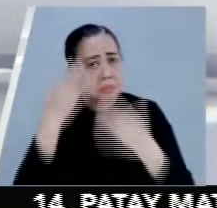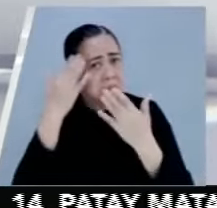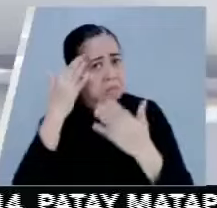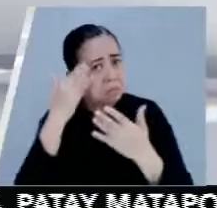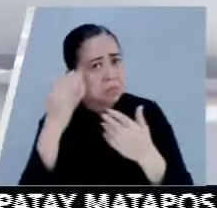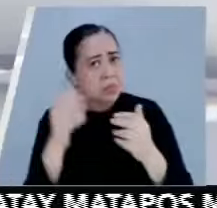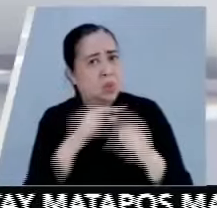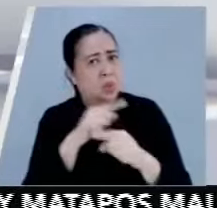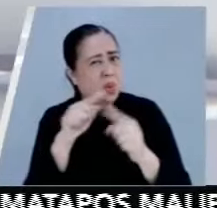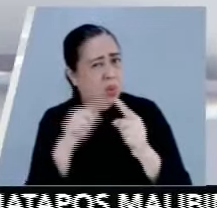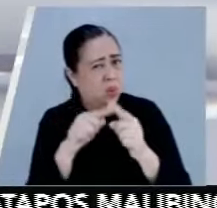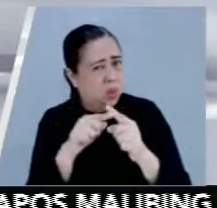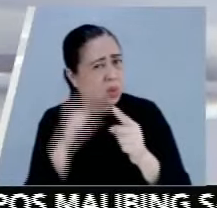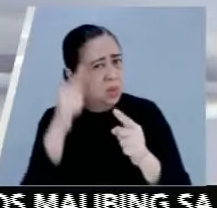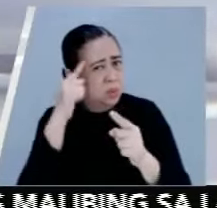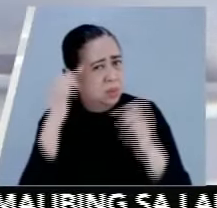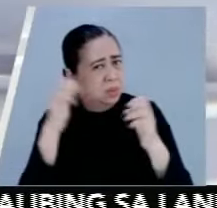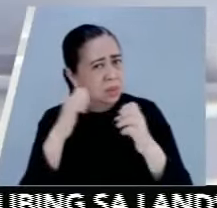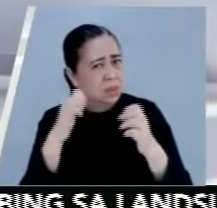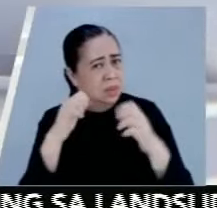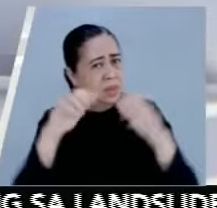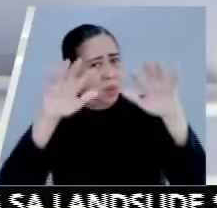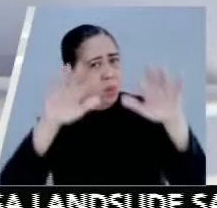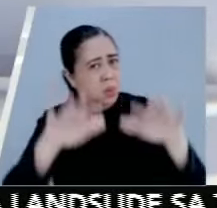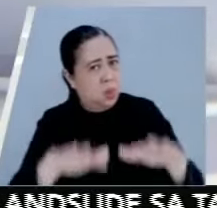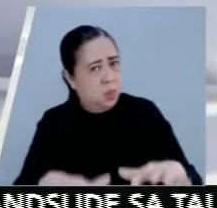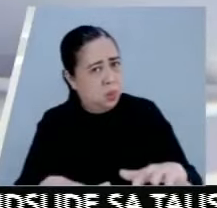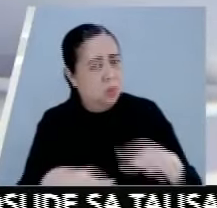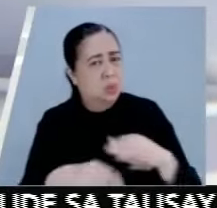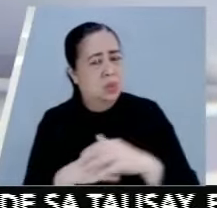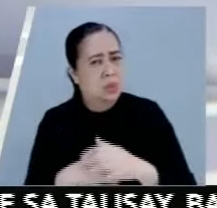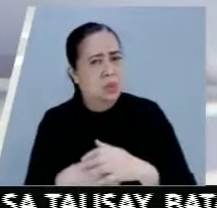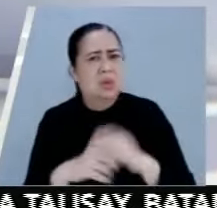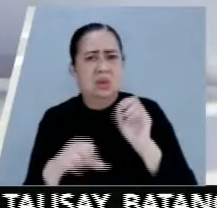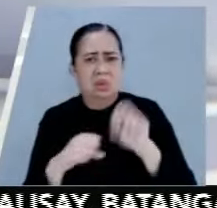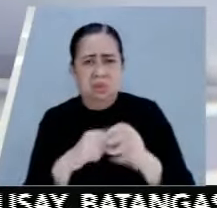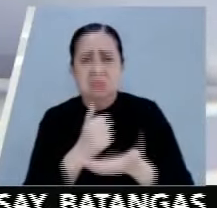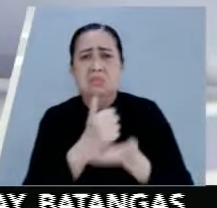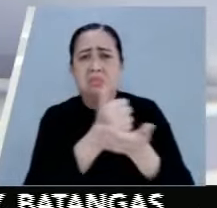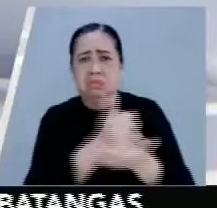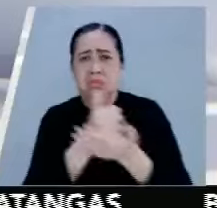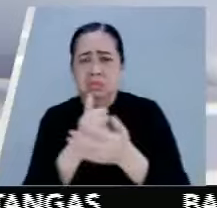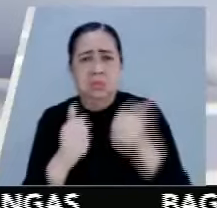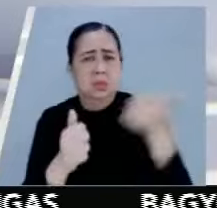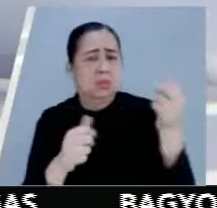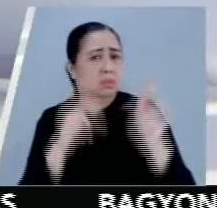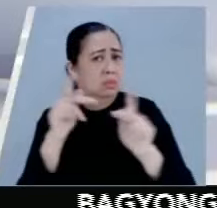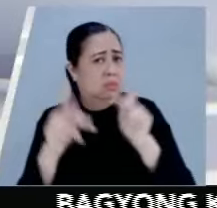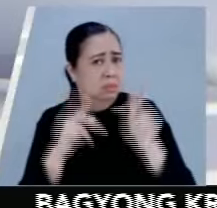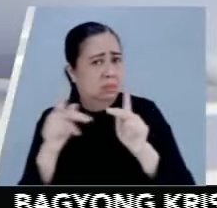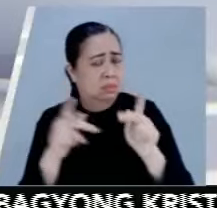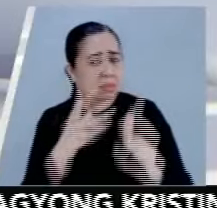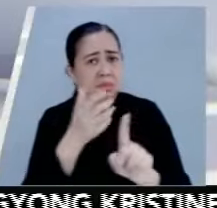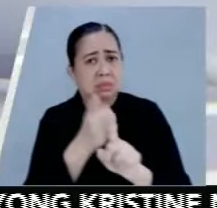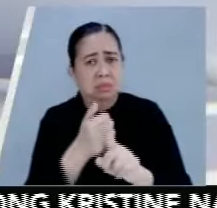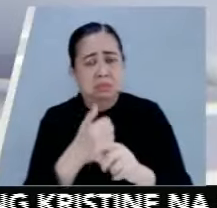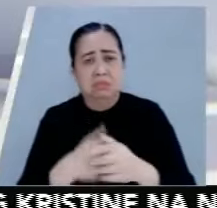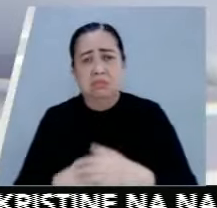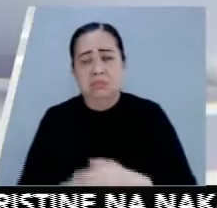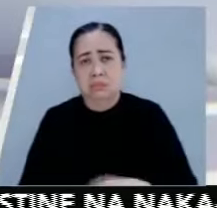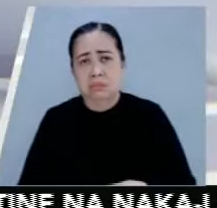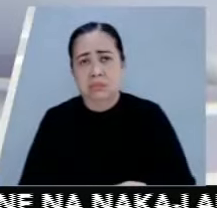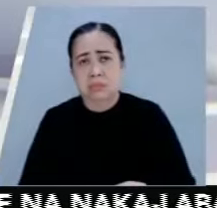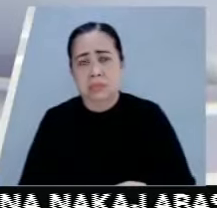kailan inaasahang huhupa yang mga yan para maabot naman din yung iba pa nating mga kababayang naapektuhan ng bagyo